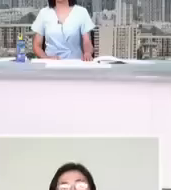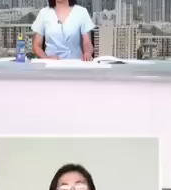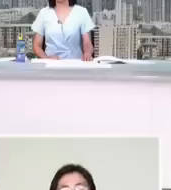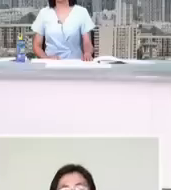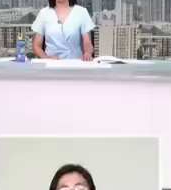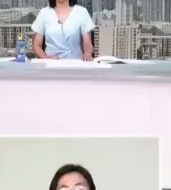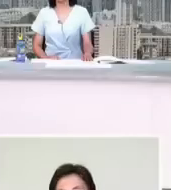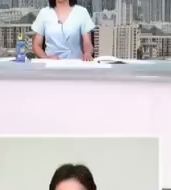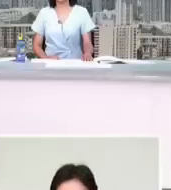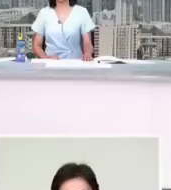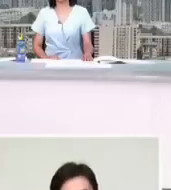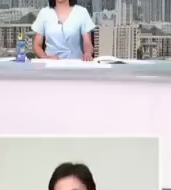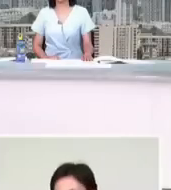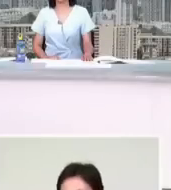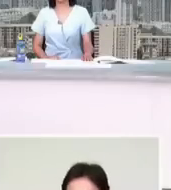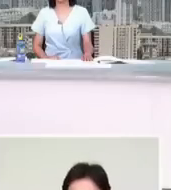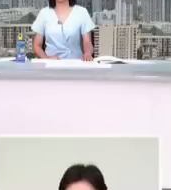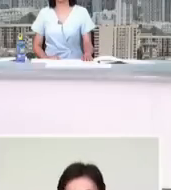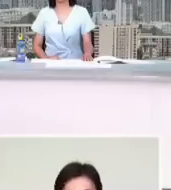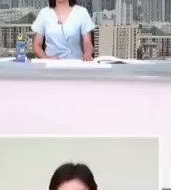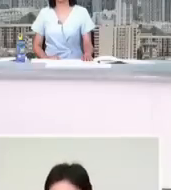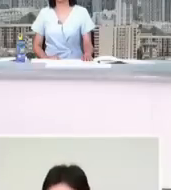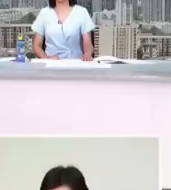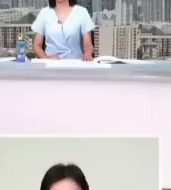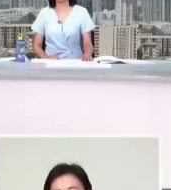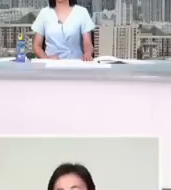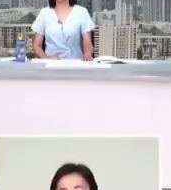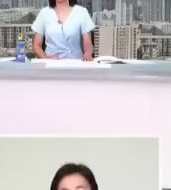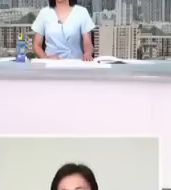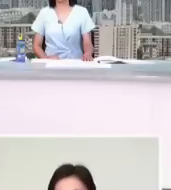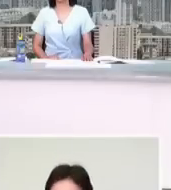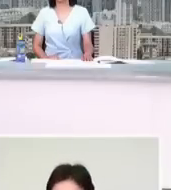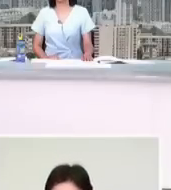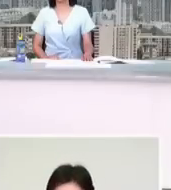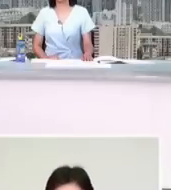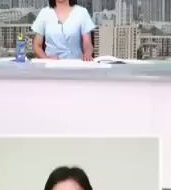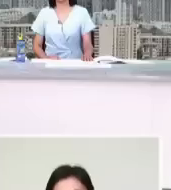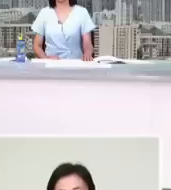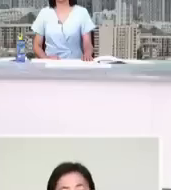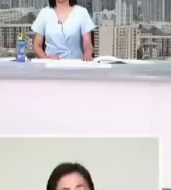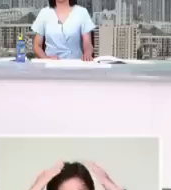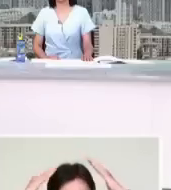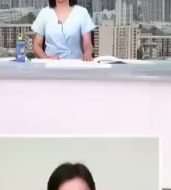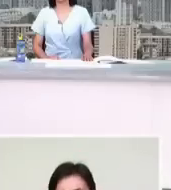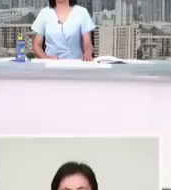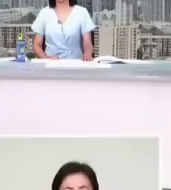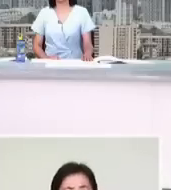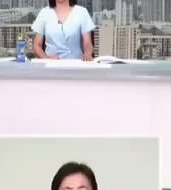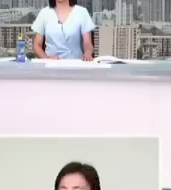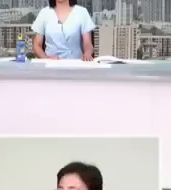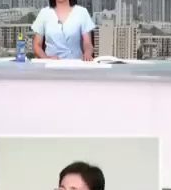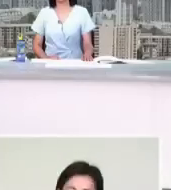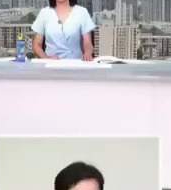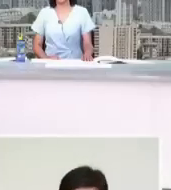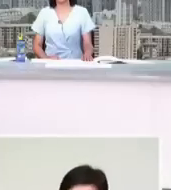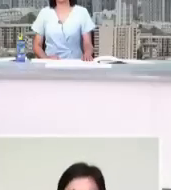ใต้ของทะเลของจีนเลยนะคะตั้งแต่ทะเลตะวันออกทะเลเหลืองเรื่อยมาถึงทะเลจีนใต้นะคะเวียดนามเนี่ยออกมาบอกว่าจีนเนี่ยละเมิดอำนา